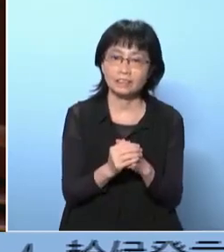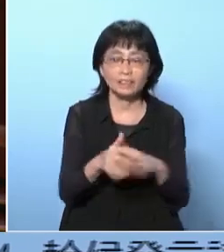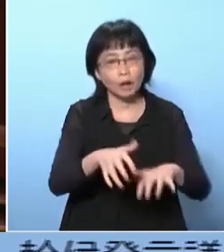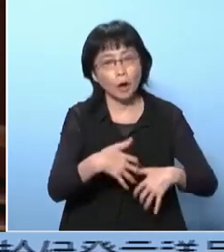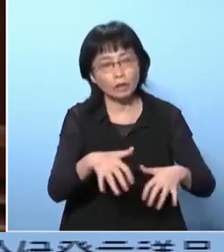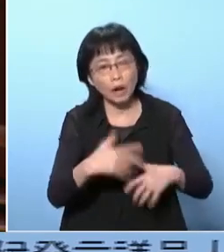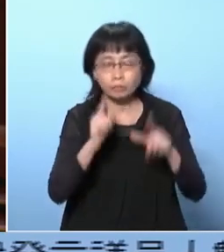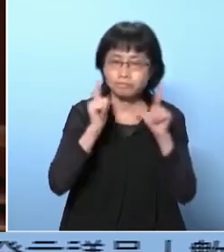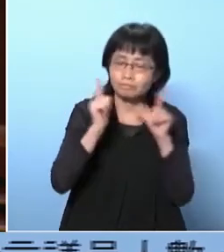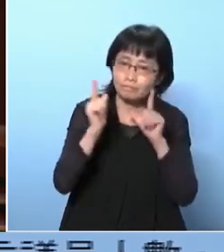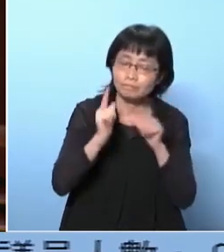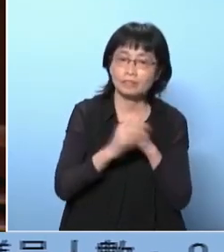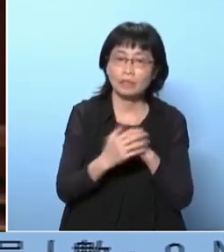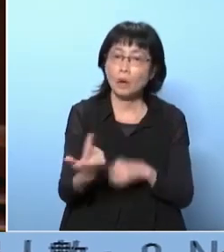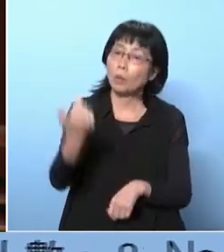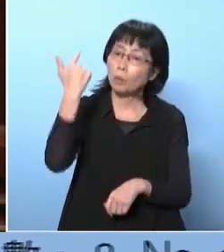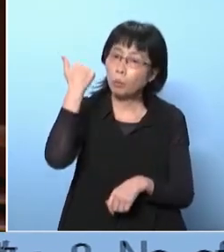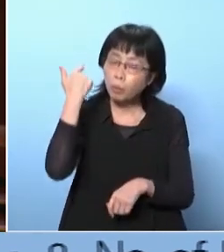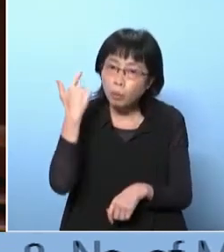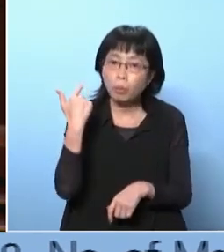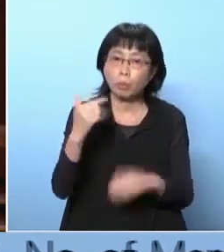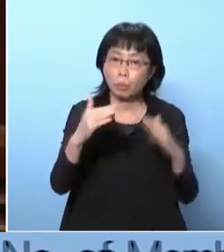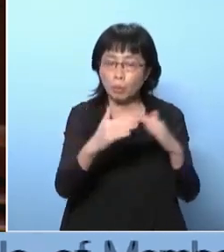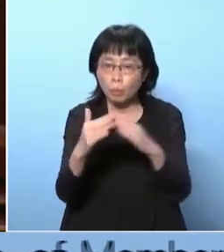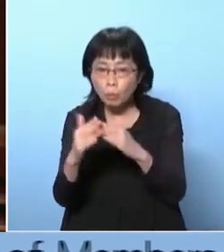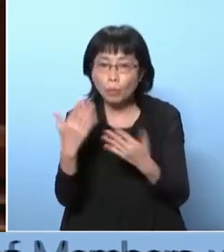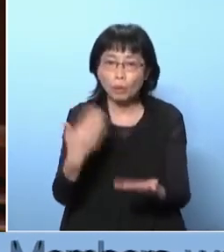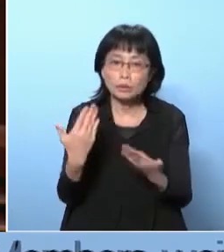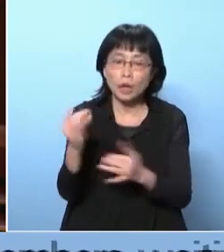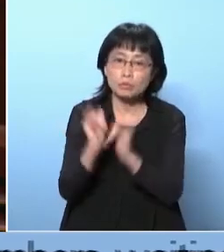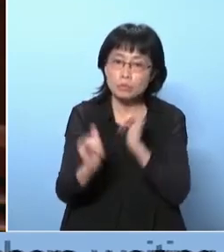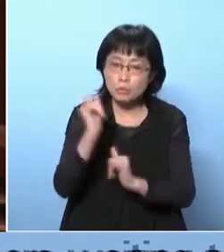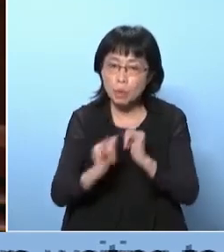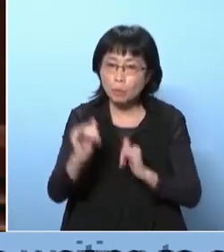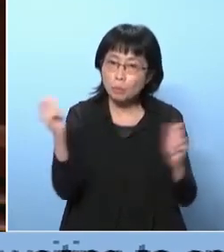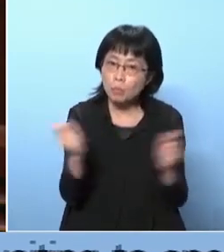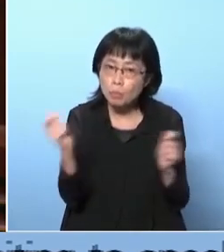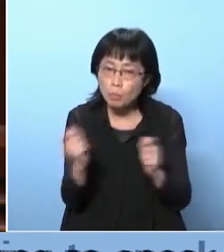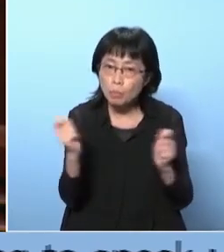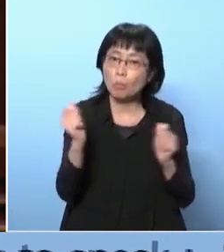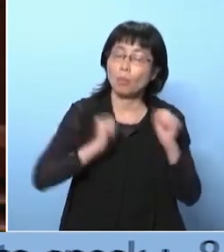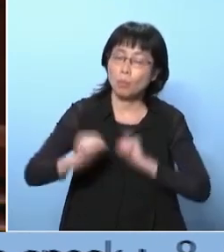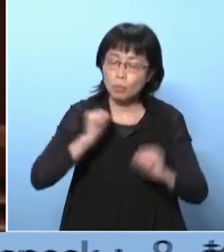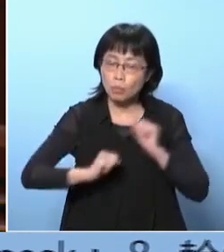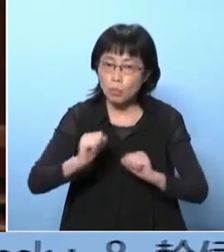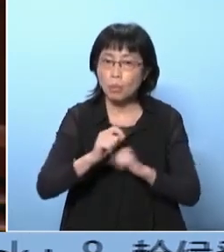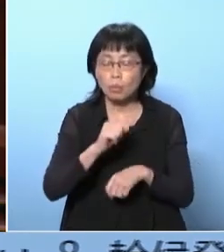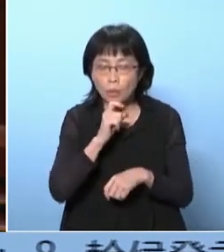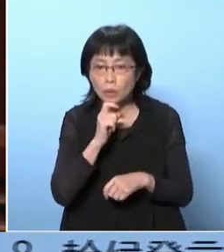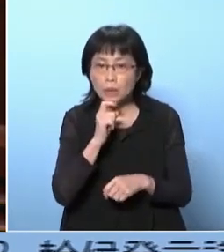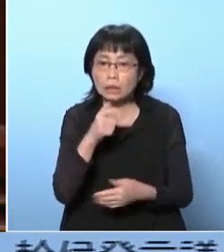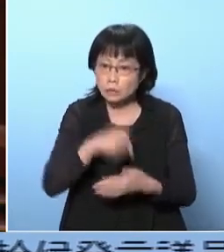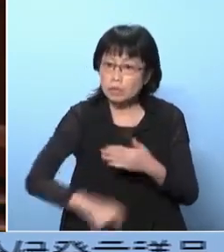郊風貌、多個古物古蹟和其他傳統節慶活動，具潛力發